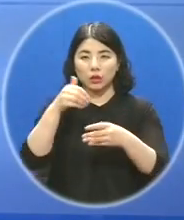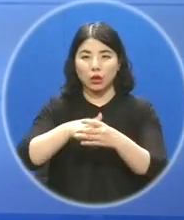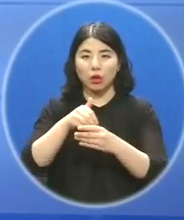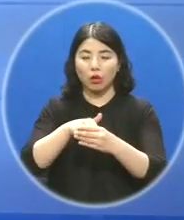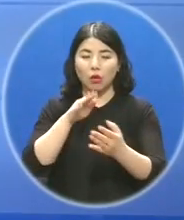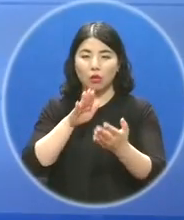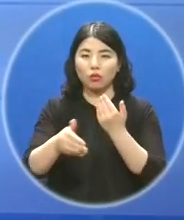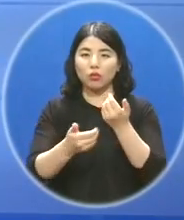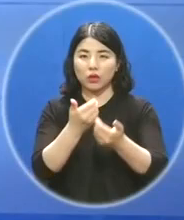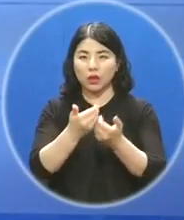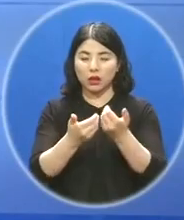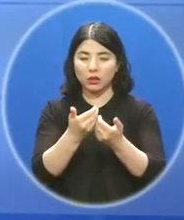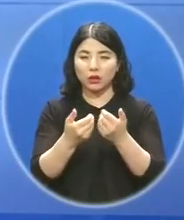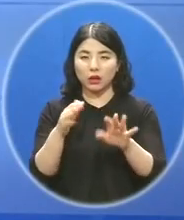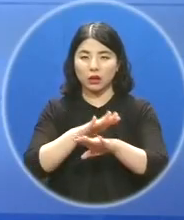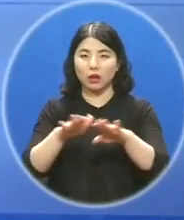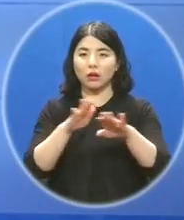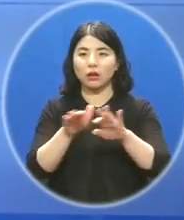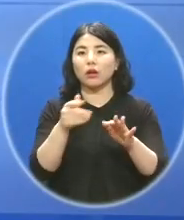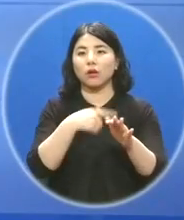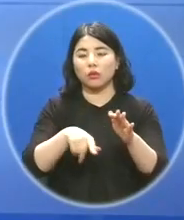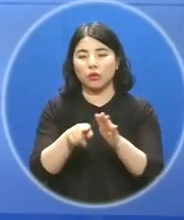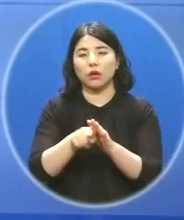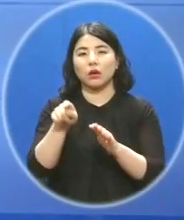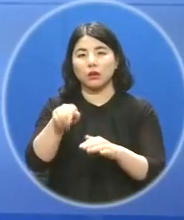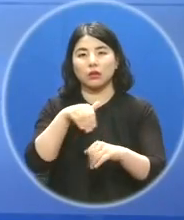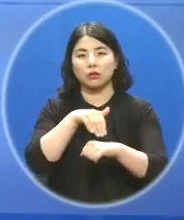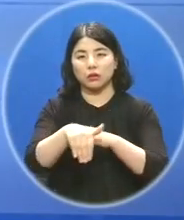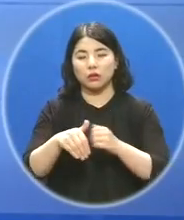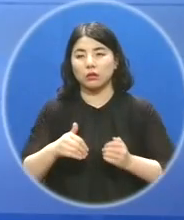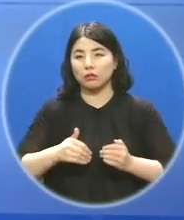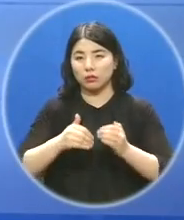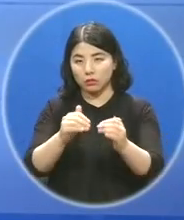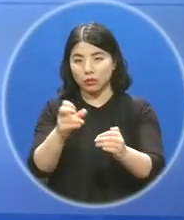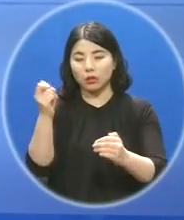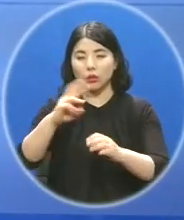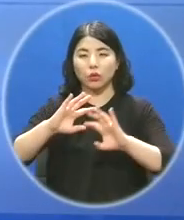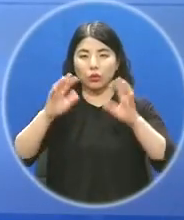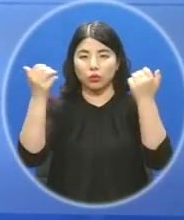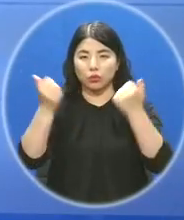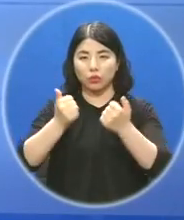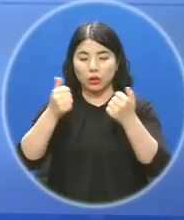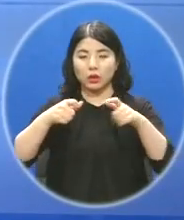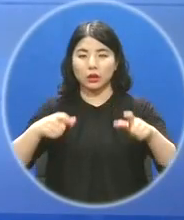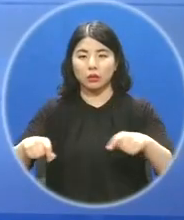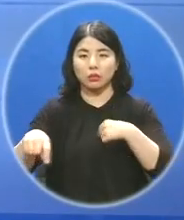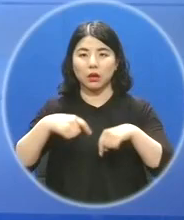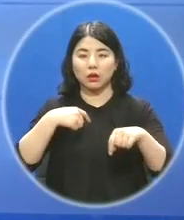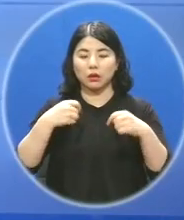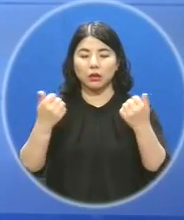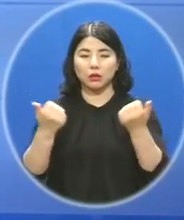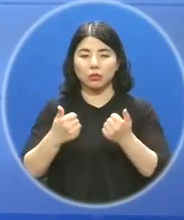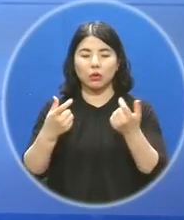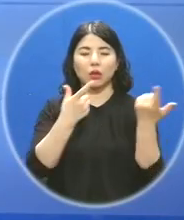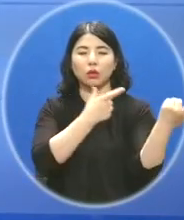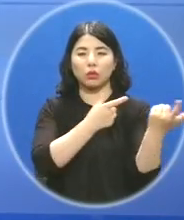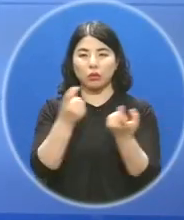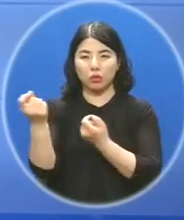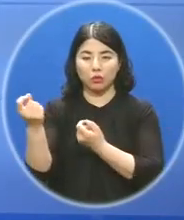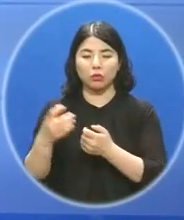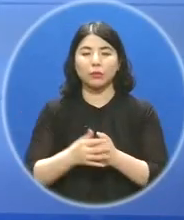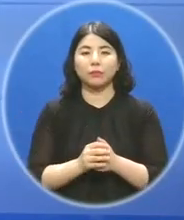그 갈등 봉합 이런 것들을 위해서 그런 방법들을 채택하고 있고 그것은 국회나 지방의회나 다 동일하게 이렇게 적용되고